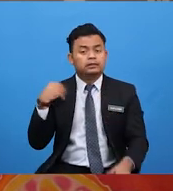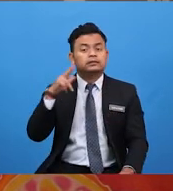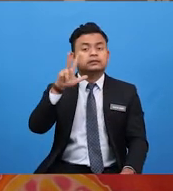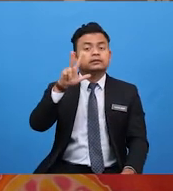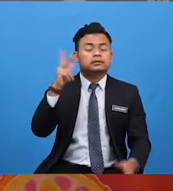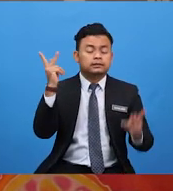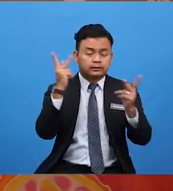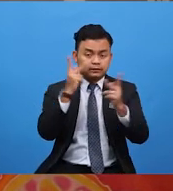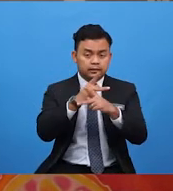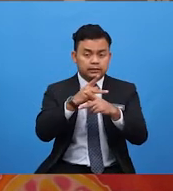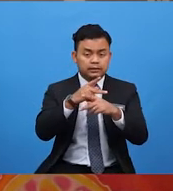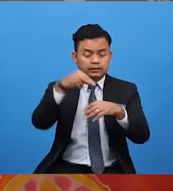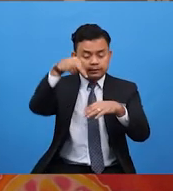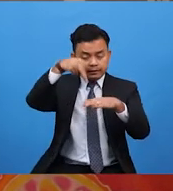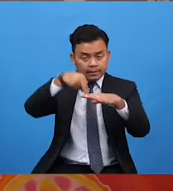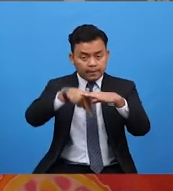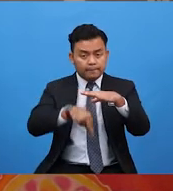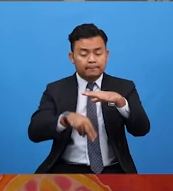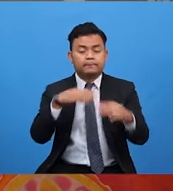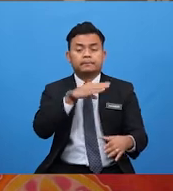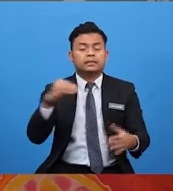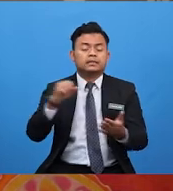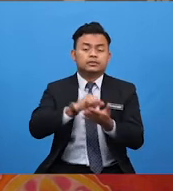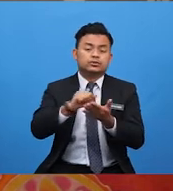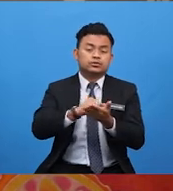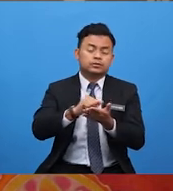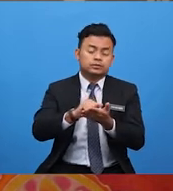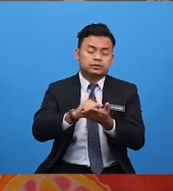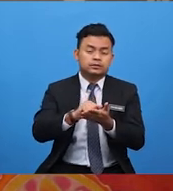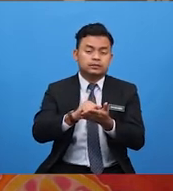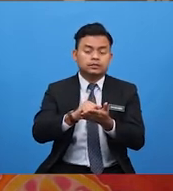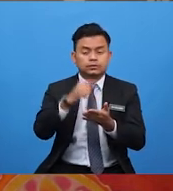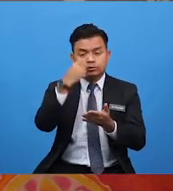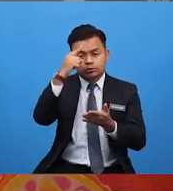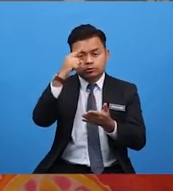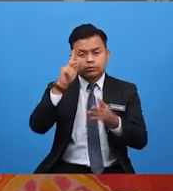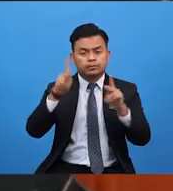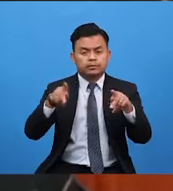cucian dilakukan untuk memastikan sisa lilin dan sisa warna telah hilang.